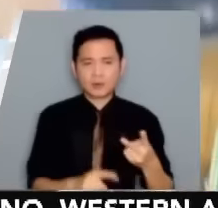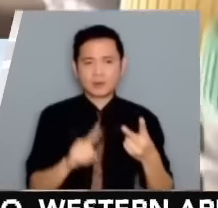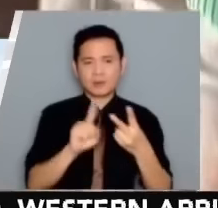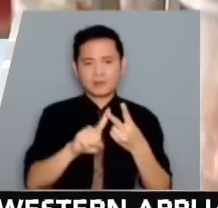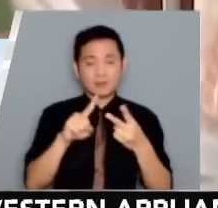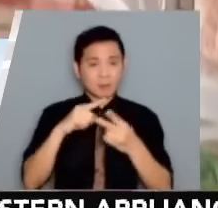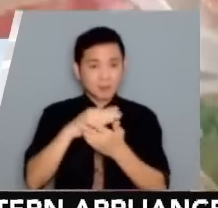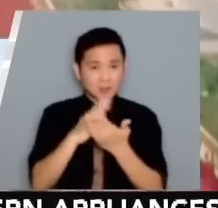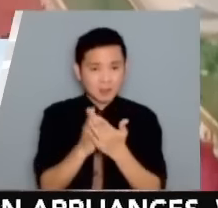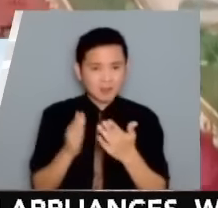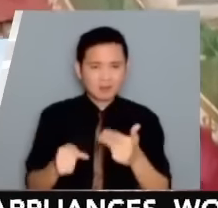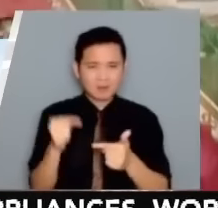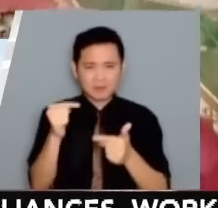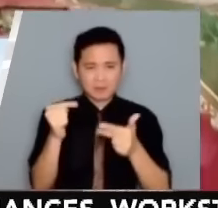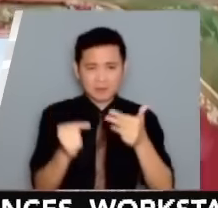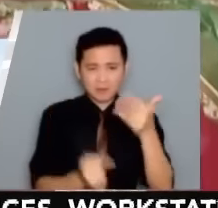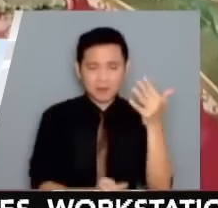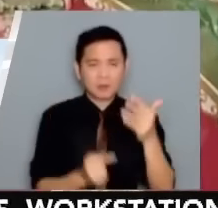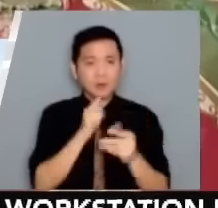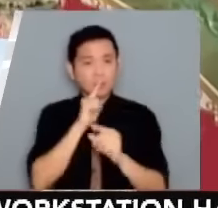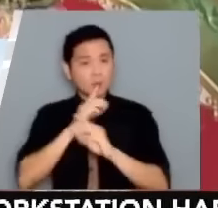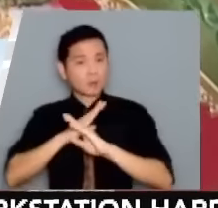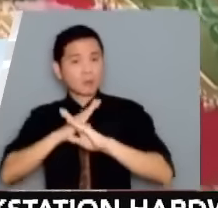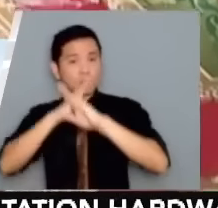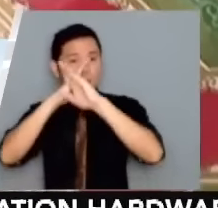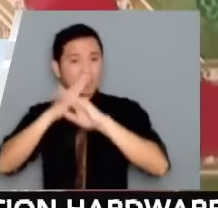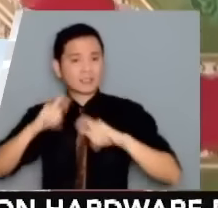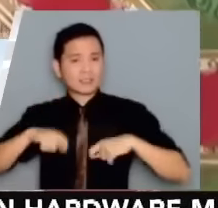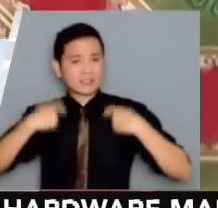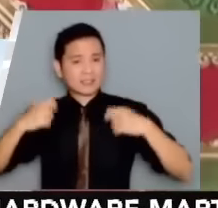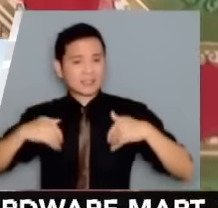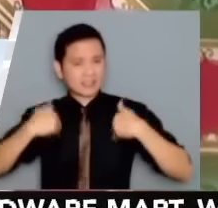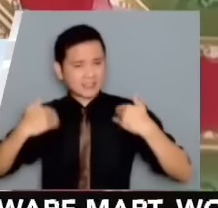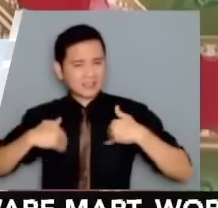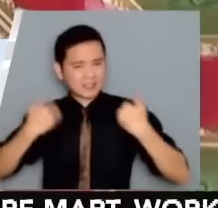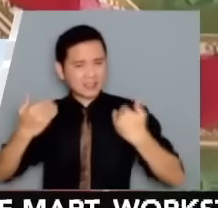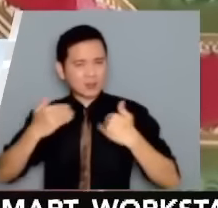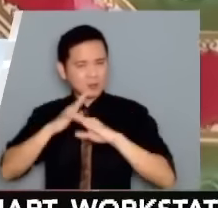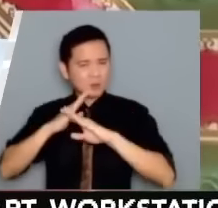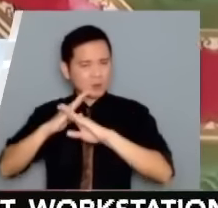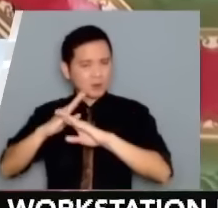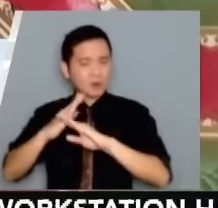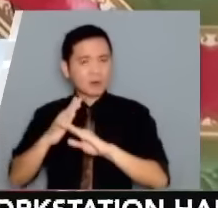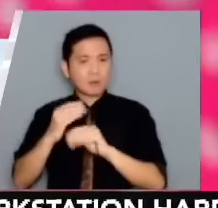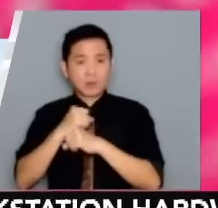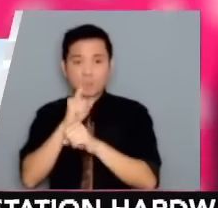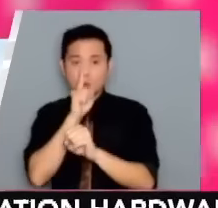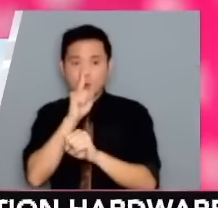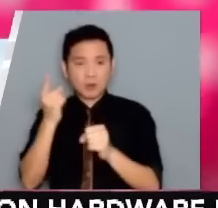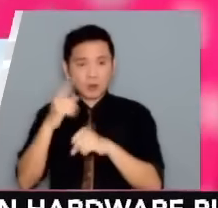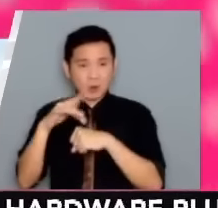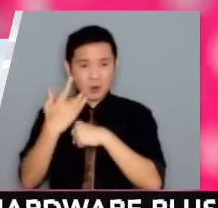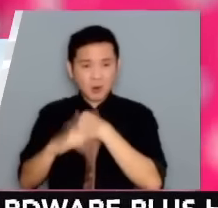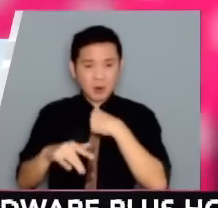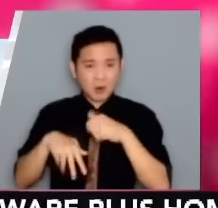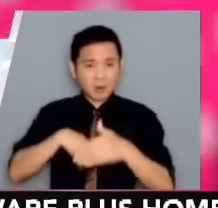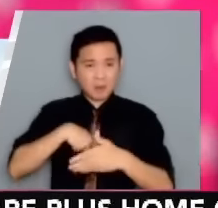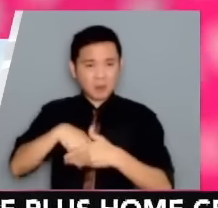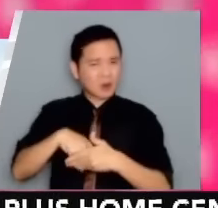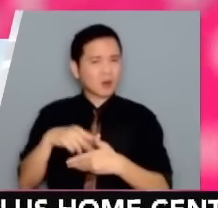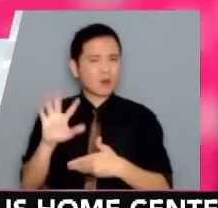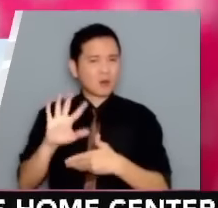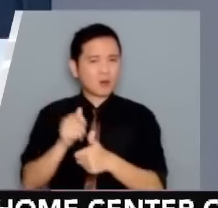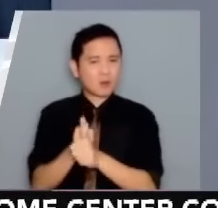protecting ay layong tulungan ng kabataang maagang nagbubuntis ilalapit sila sa mga ahensya ng gobyerno at mga support group